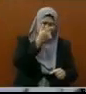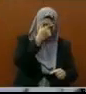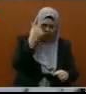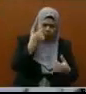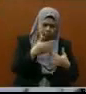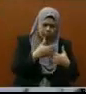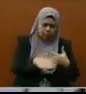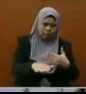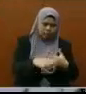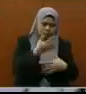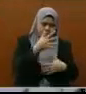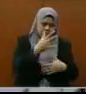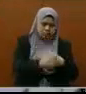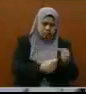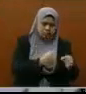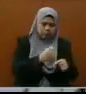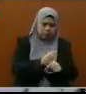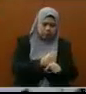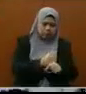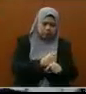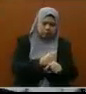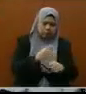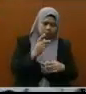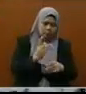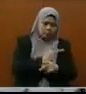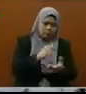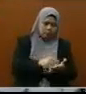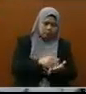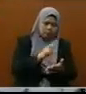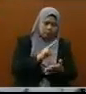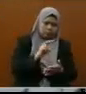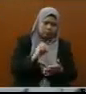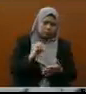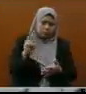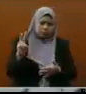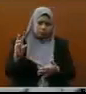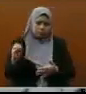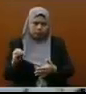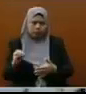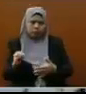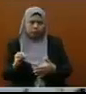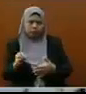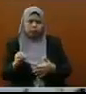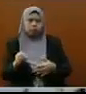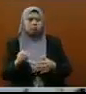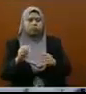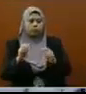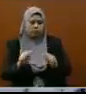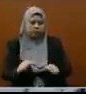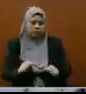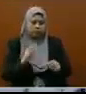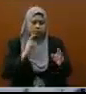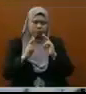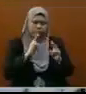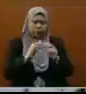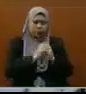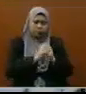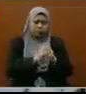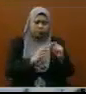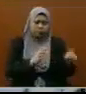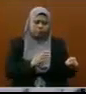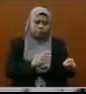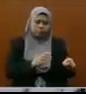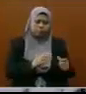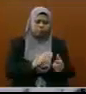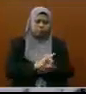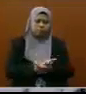atau 15 tahun, kali ini dalam bajet 2020 memberikan kredit kepada Yang Amat Berhormat mantan Perdana Menteri yang keempat yang hari ini